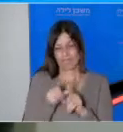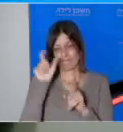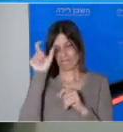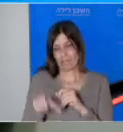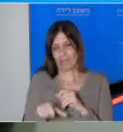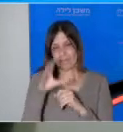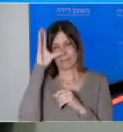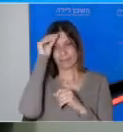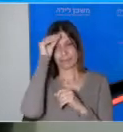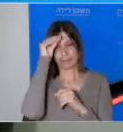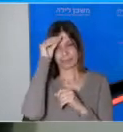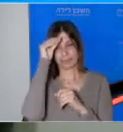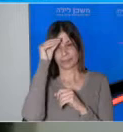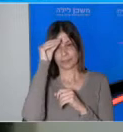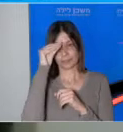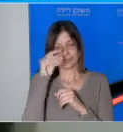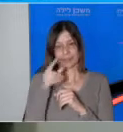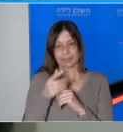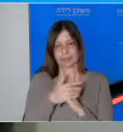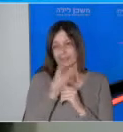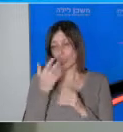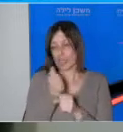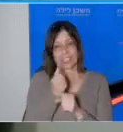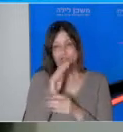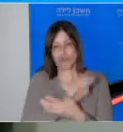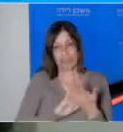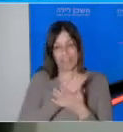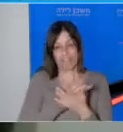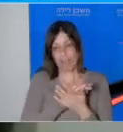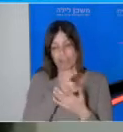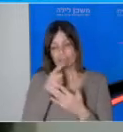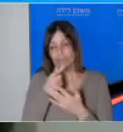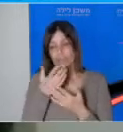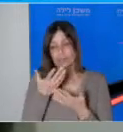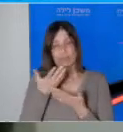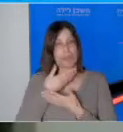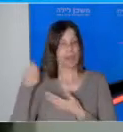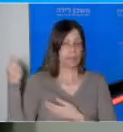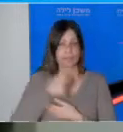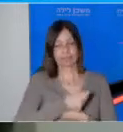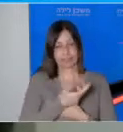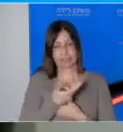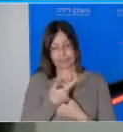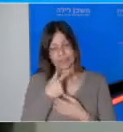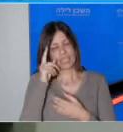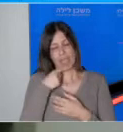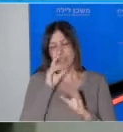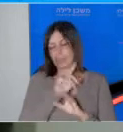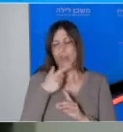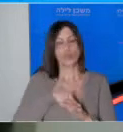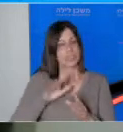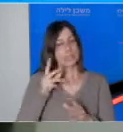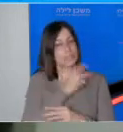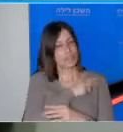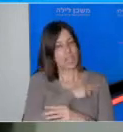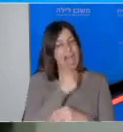שאותו בחור, אותו בן אדם, פשוט שכנראה לא עשה שום דבר, פרקו לו את הצורה. צריכים לבוא ולהגיד עוד פעם, נכון, אנחנו רוצים משטרה חזקה,